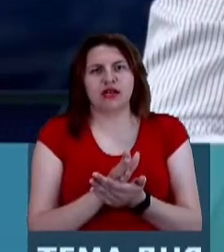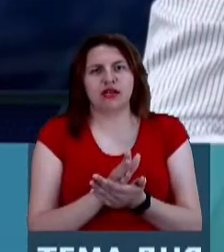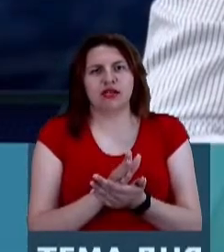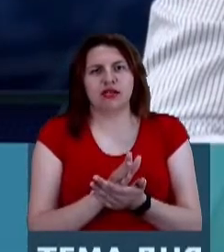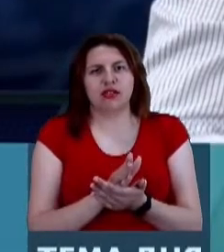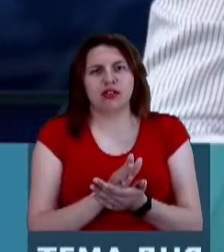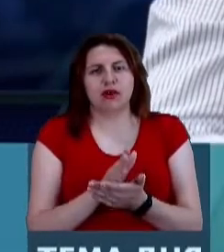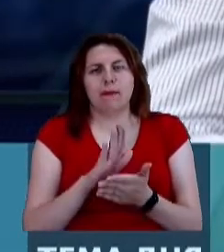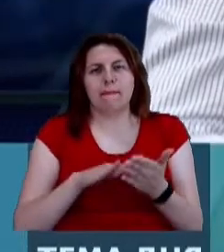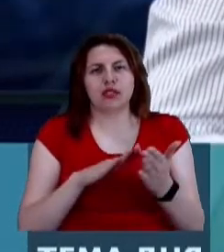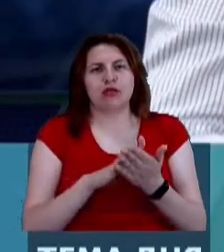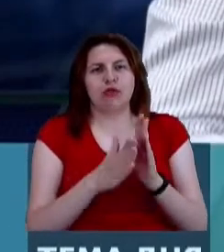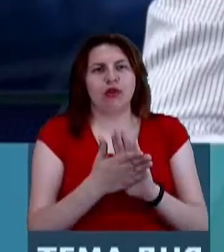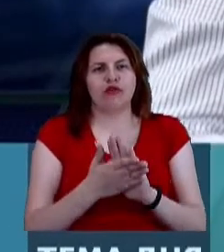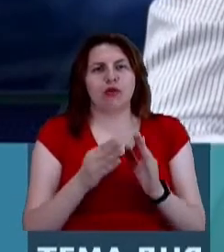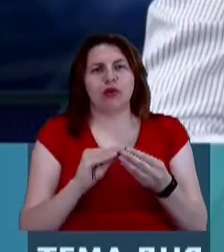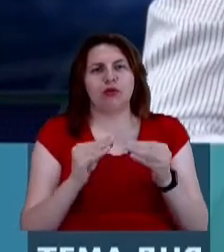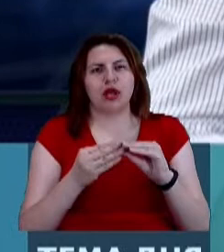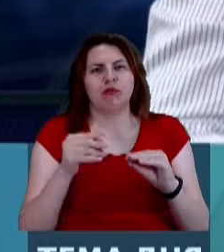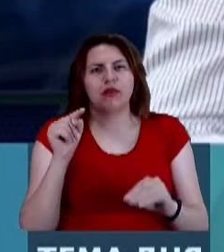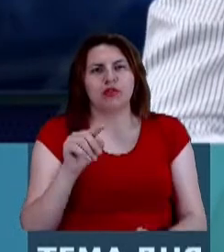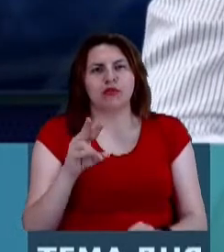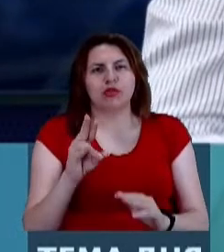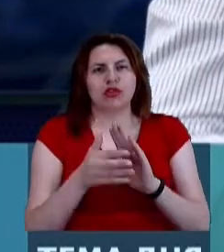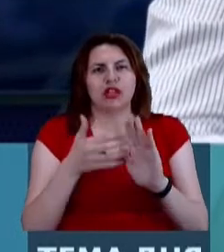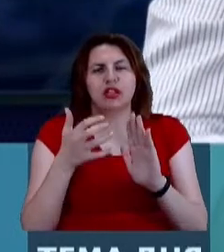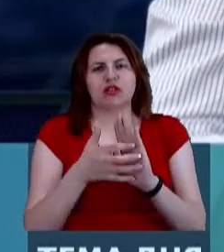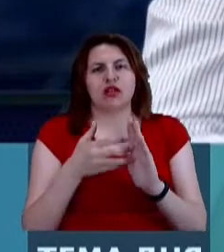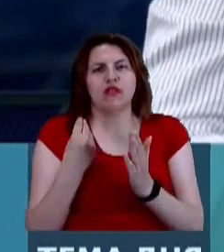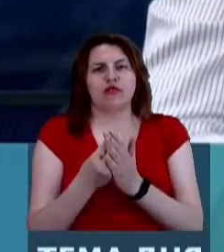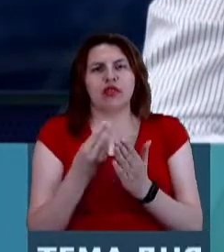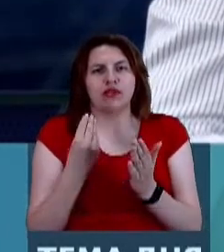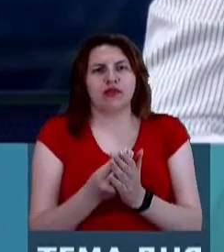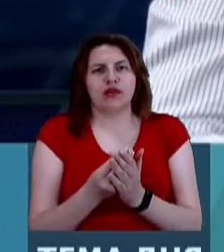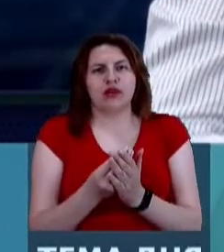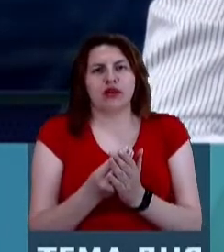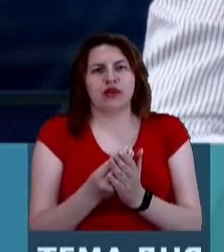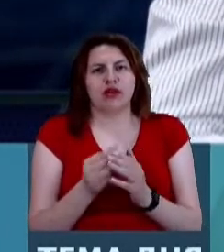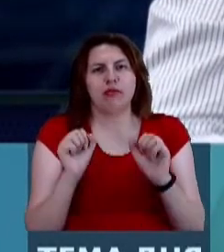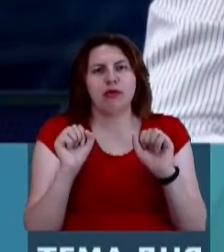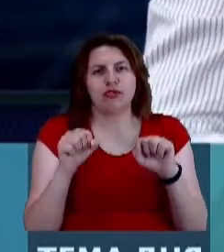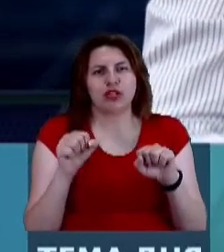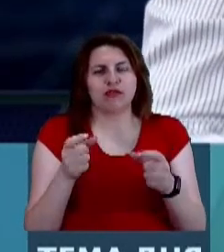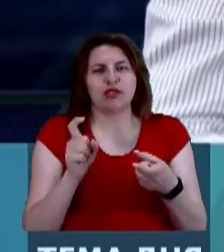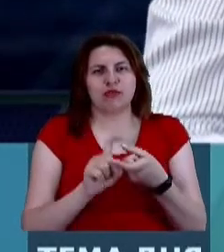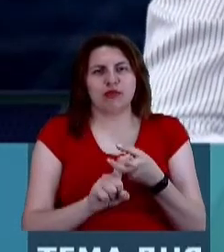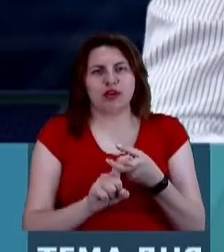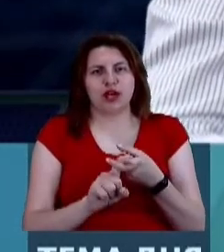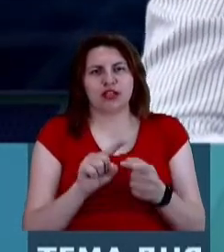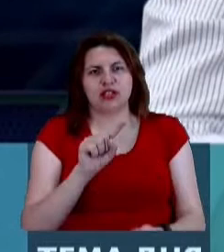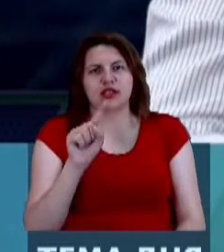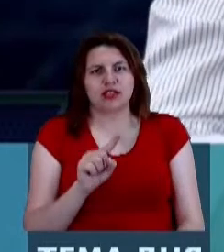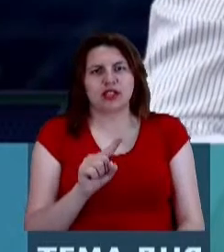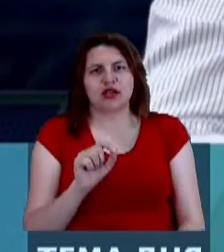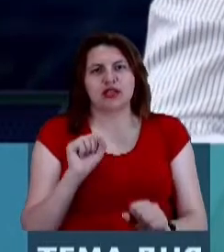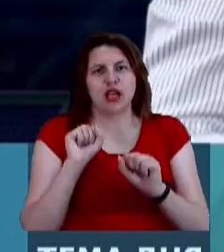безумовно проблеми в тому, що недостатнє фінансування йде якраз на можливості, пов'язані з захистом